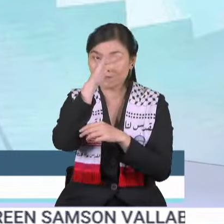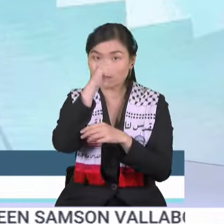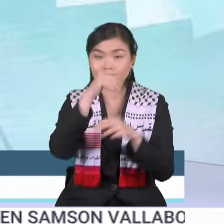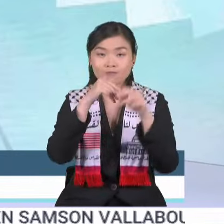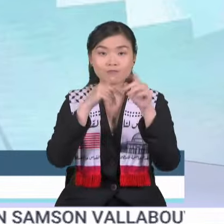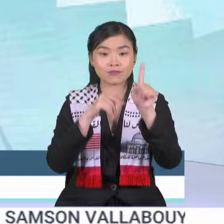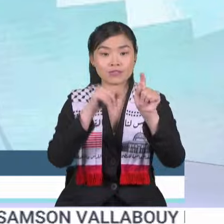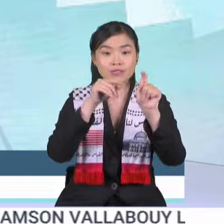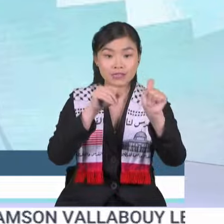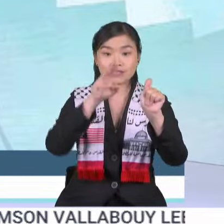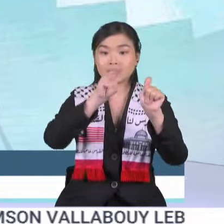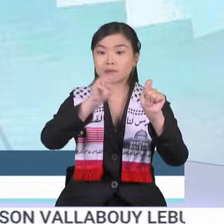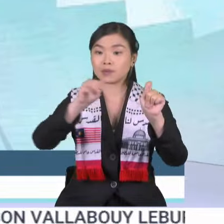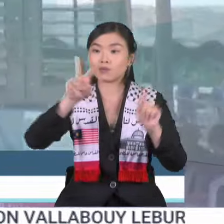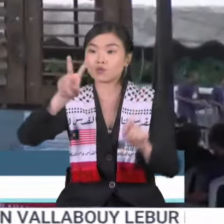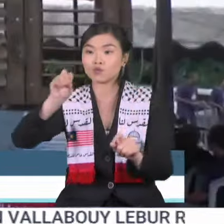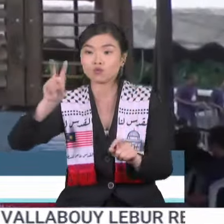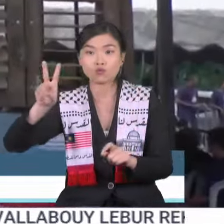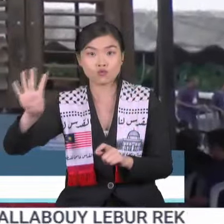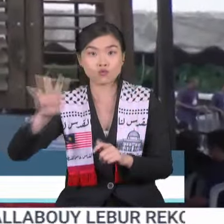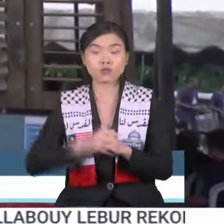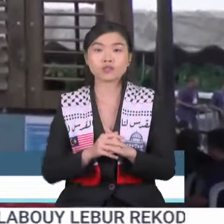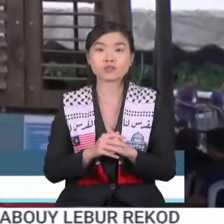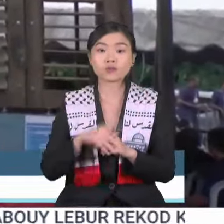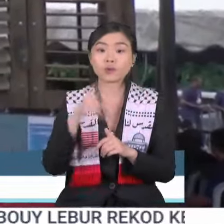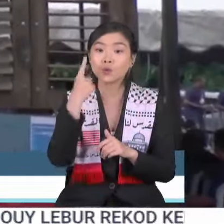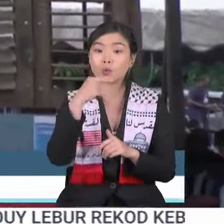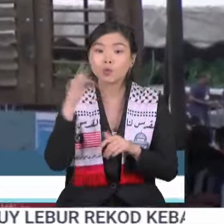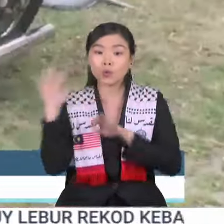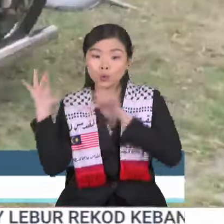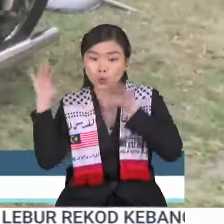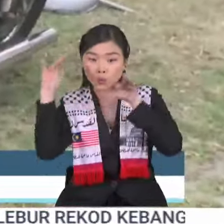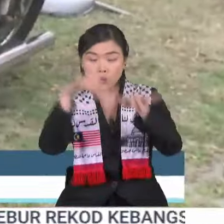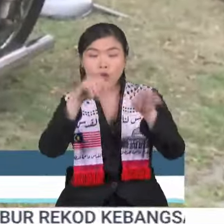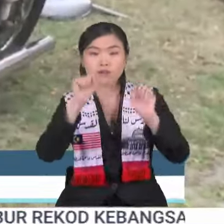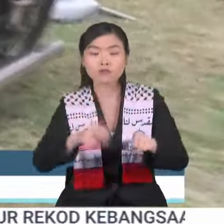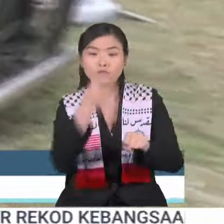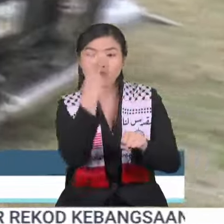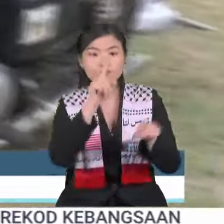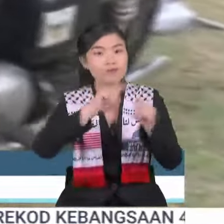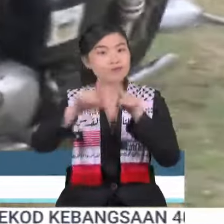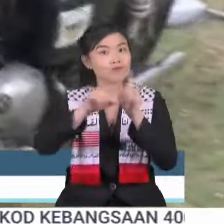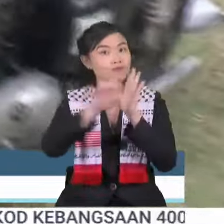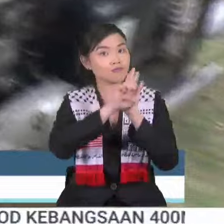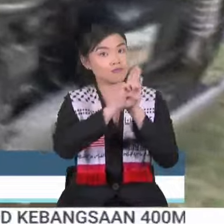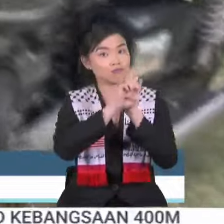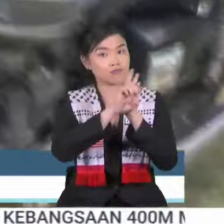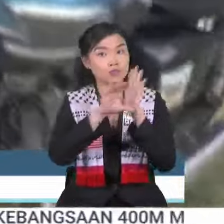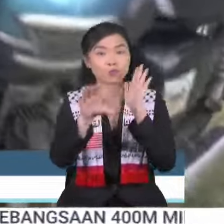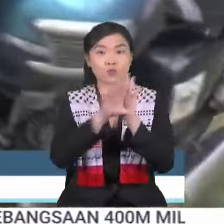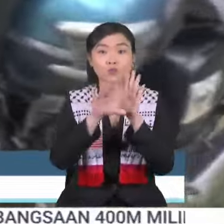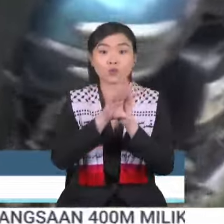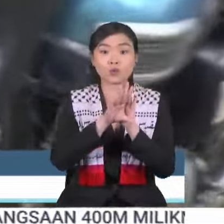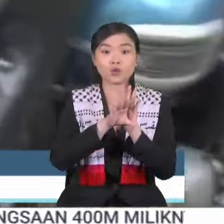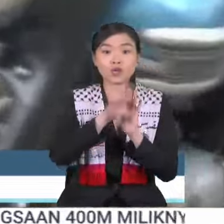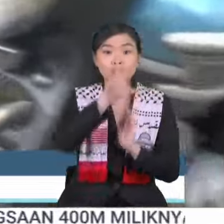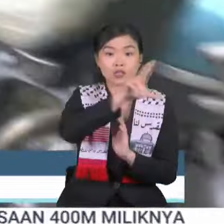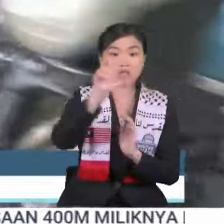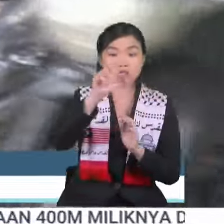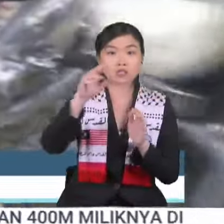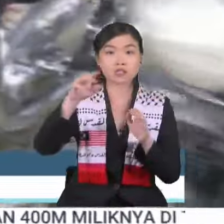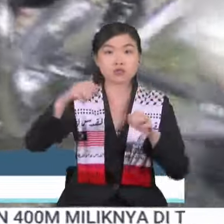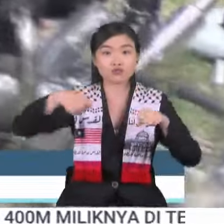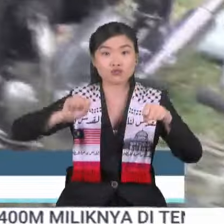TMM 2024. Pengunjung yang hadir akan dapat menyaksikan pelbagai pameran menarik, antaranya himpunan 300 motor